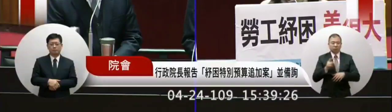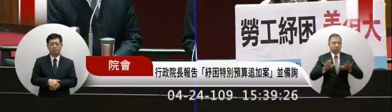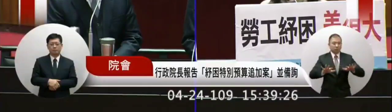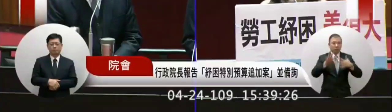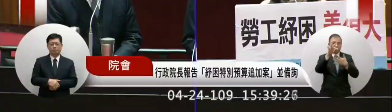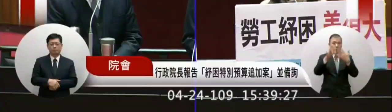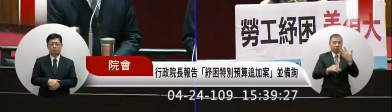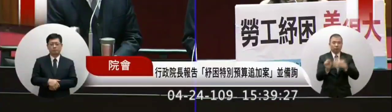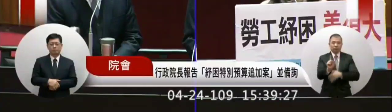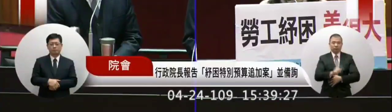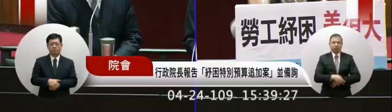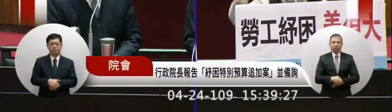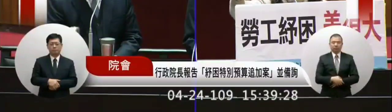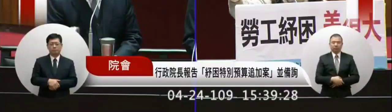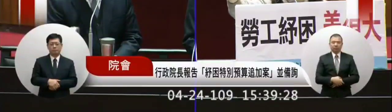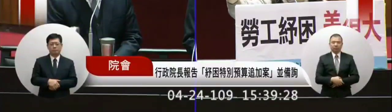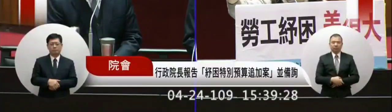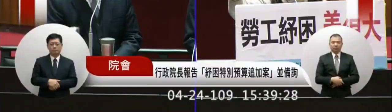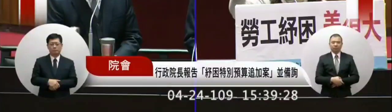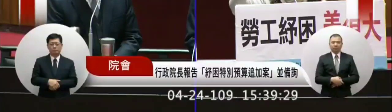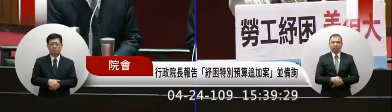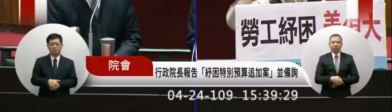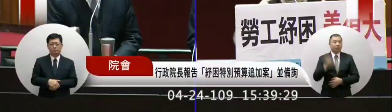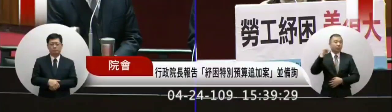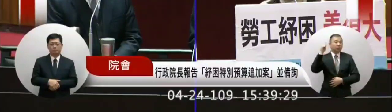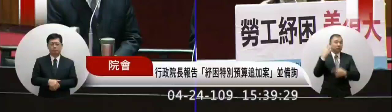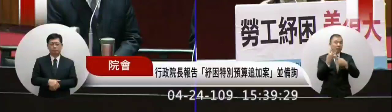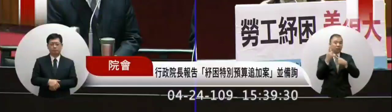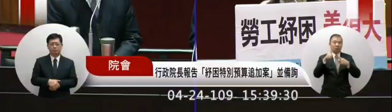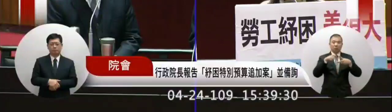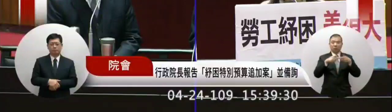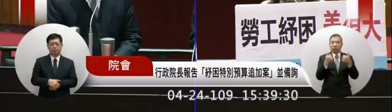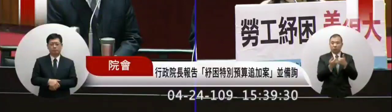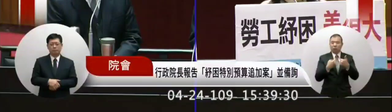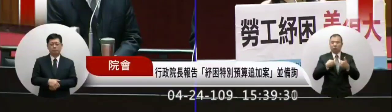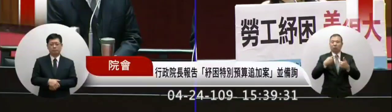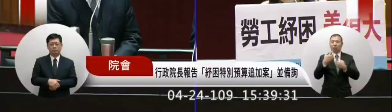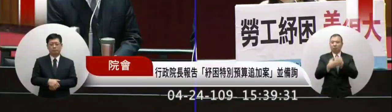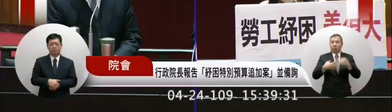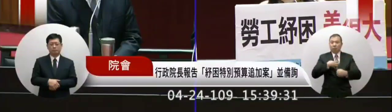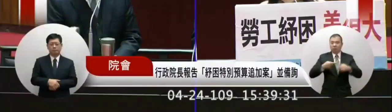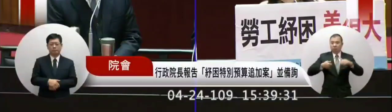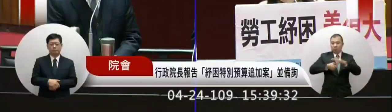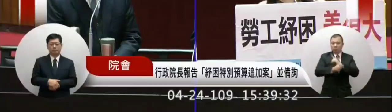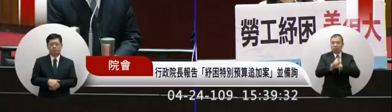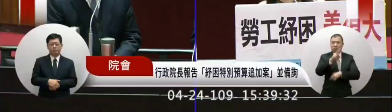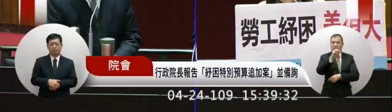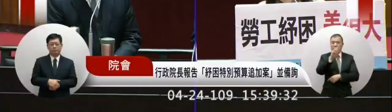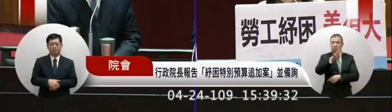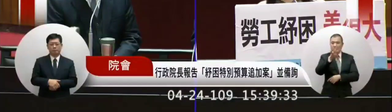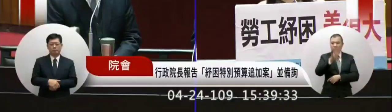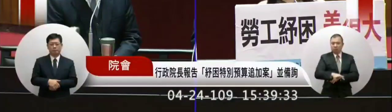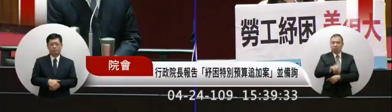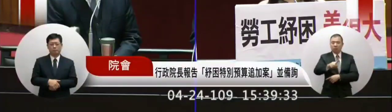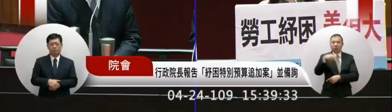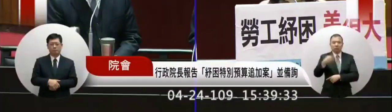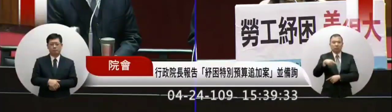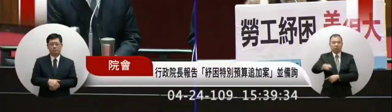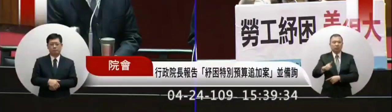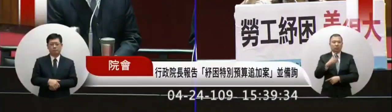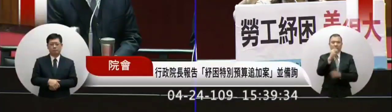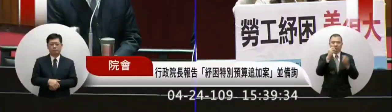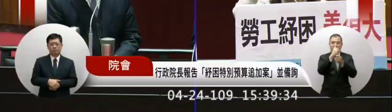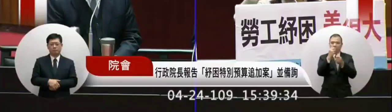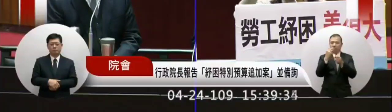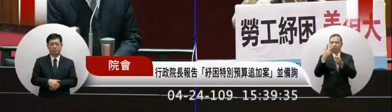定啊，就是要那个职业工会要24000以下。而且要107年个人综合所得税未达课税